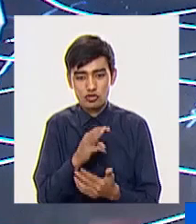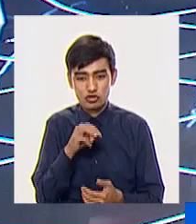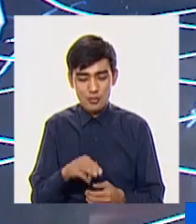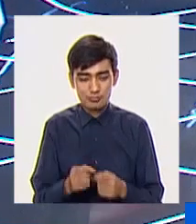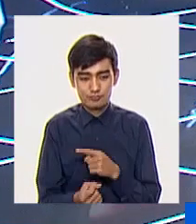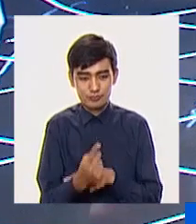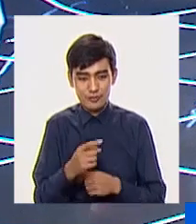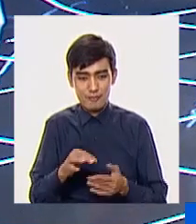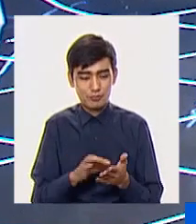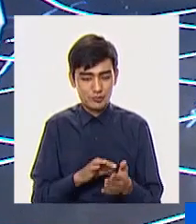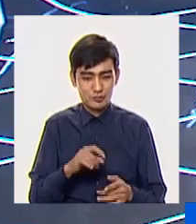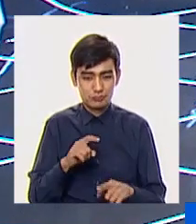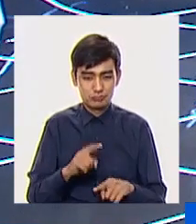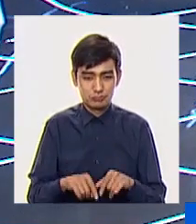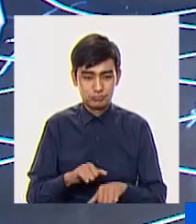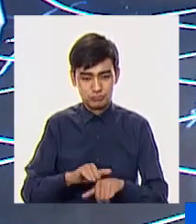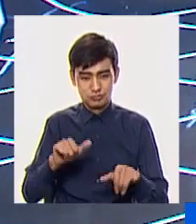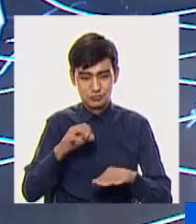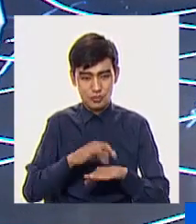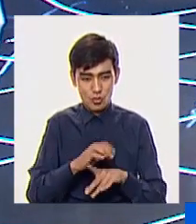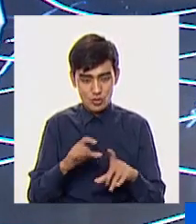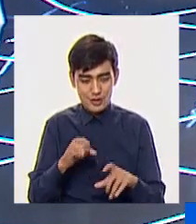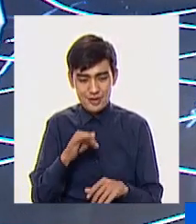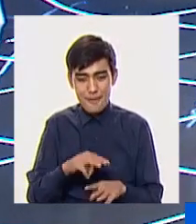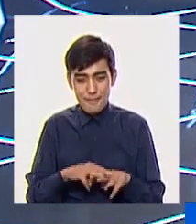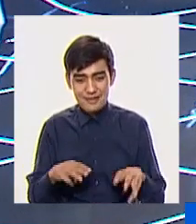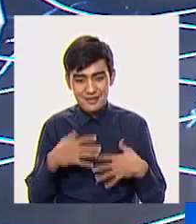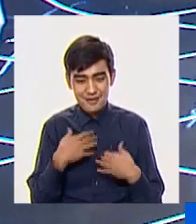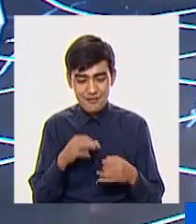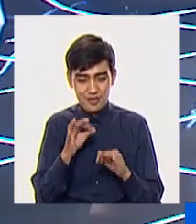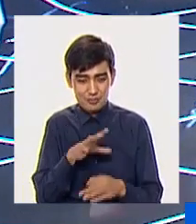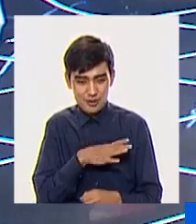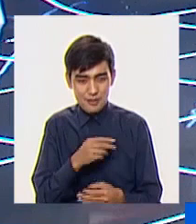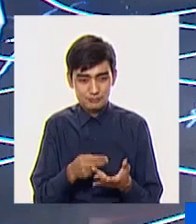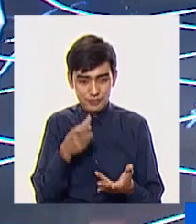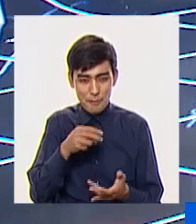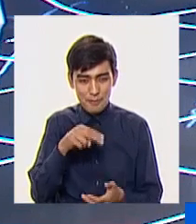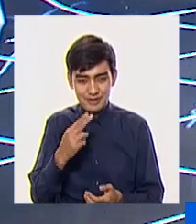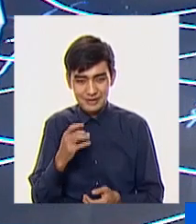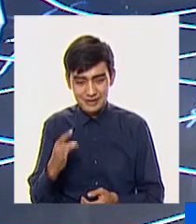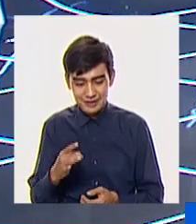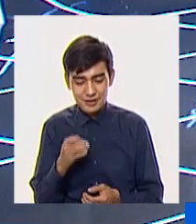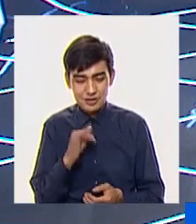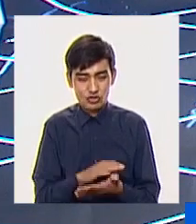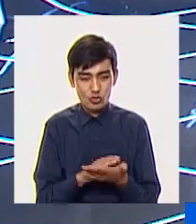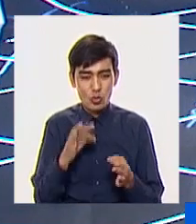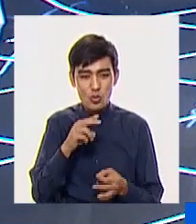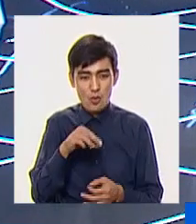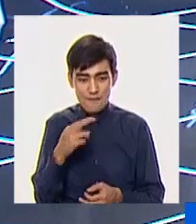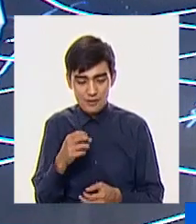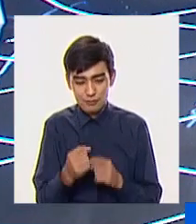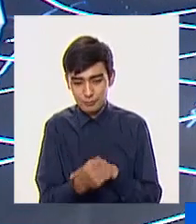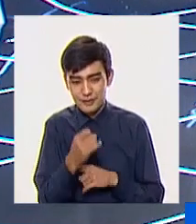возникли из-за резкого роста числа заразившихся. В Минздраве инициировали ПЦР-скрининг положительных результатов на ковид и